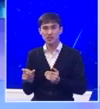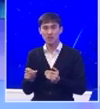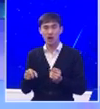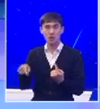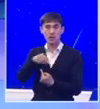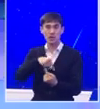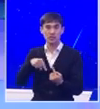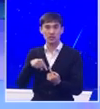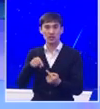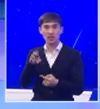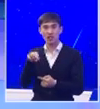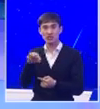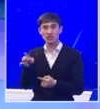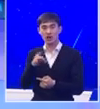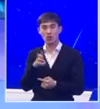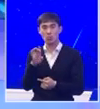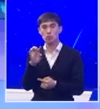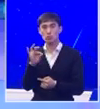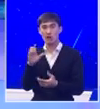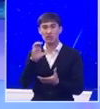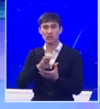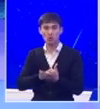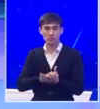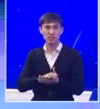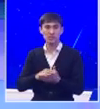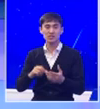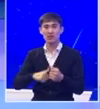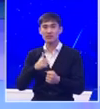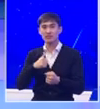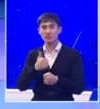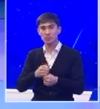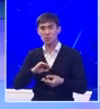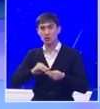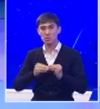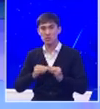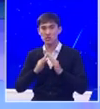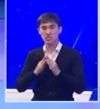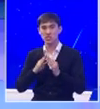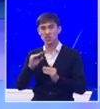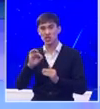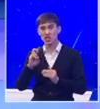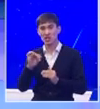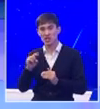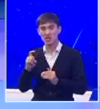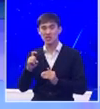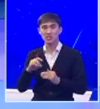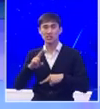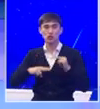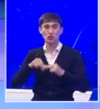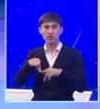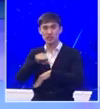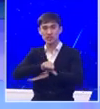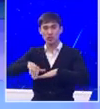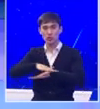района. Кроме того, Канат Базумбаев ознакомился с основными проблемами района в сфере жилищно-коммунального хозяйства и застройки территории.